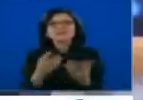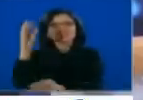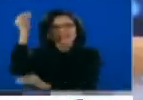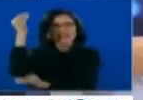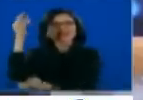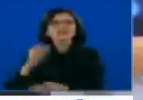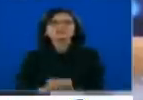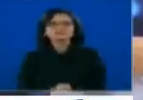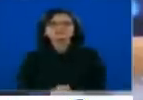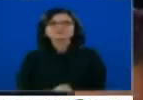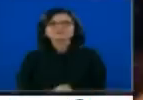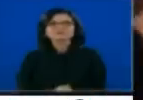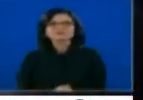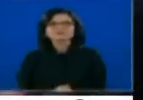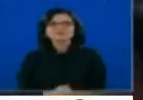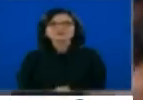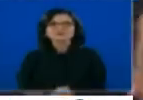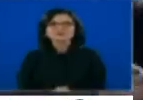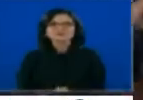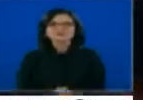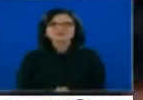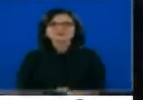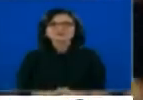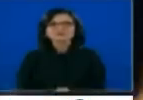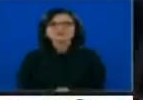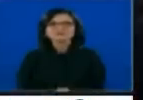lagi depan Baik terima